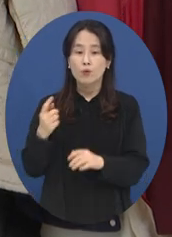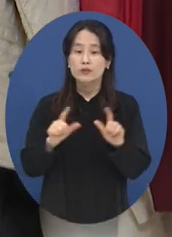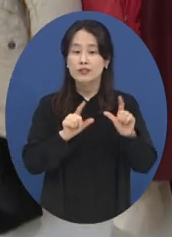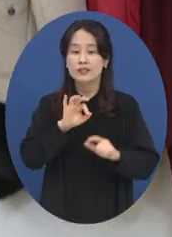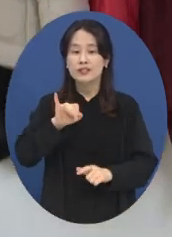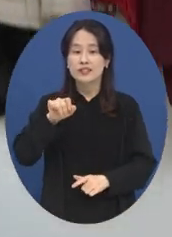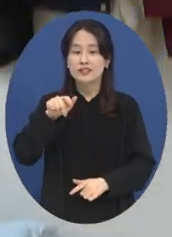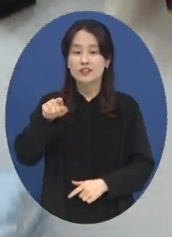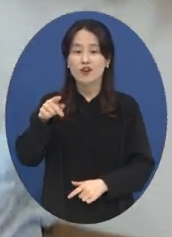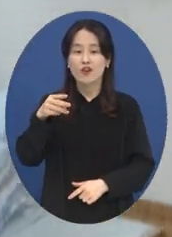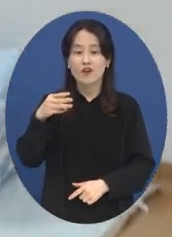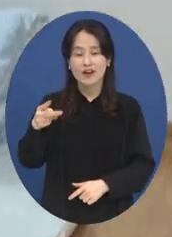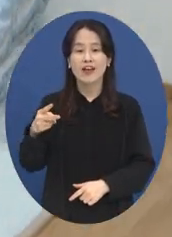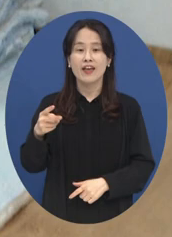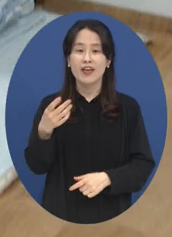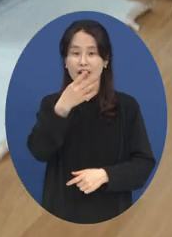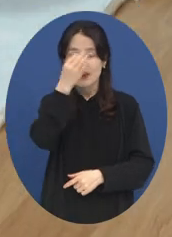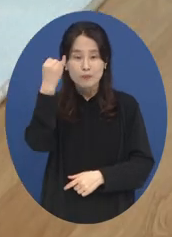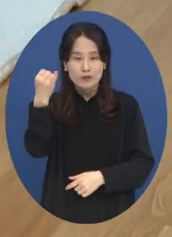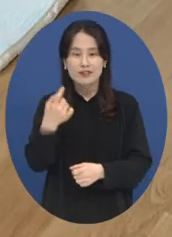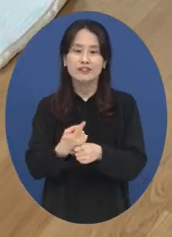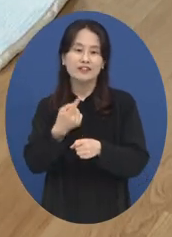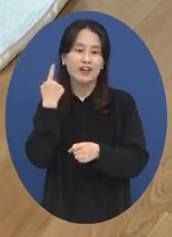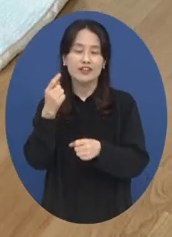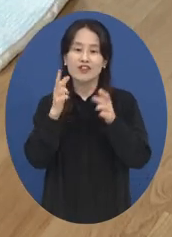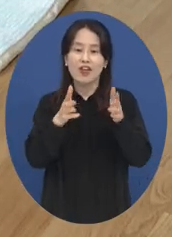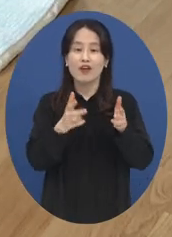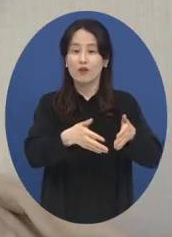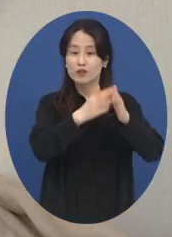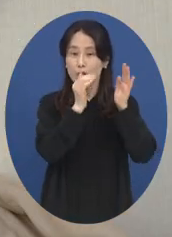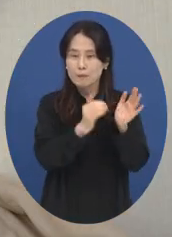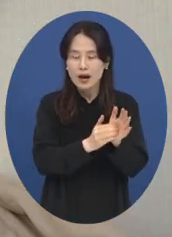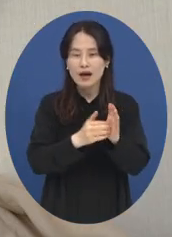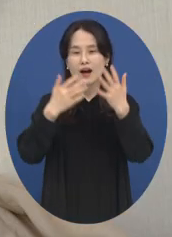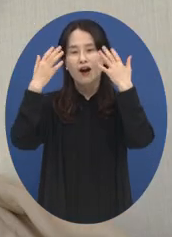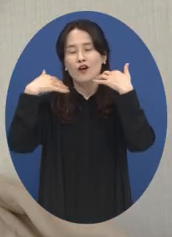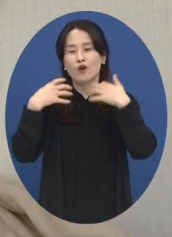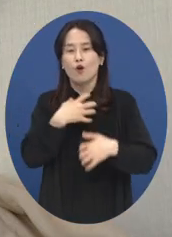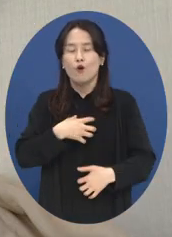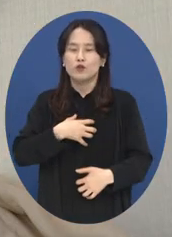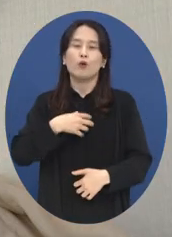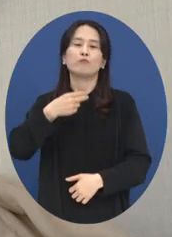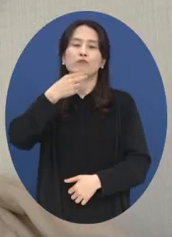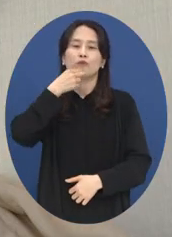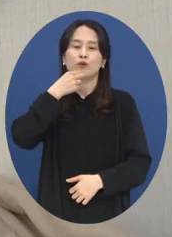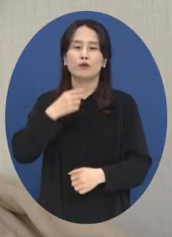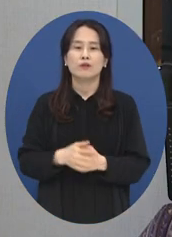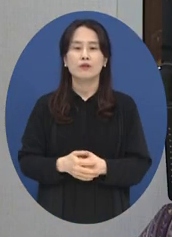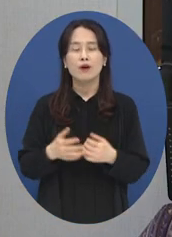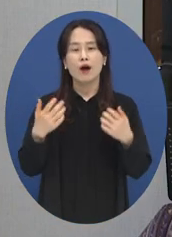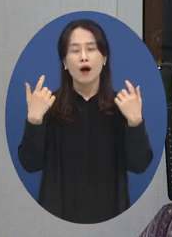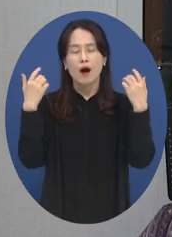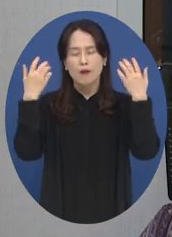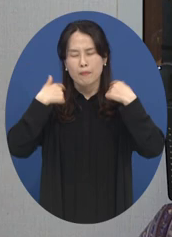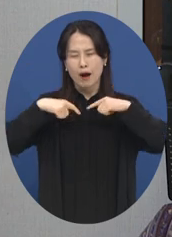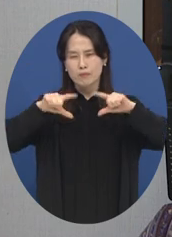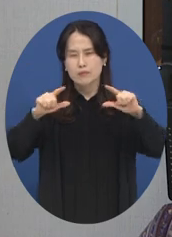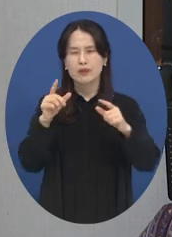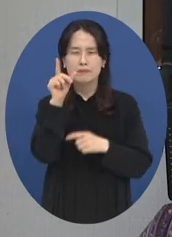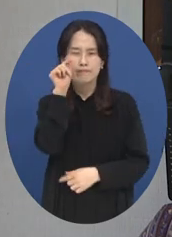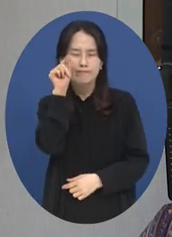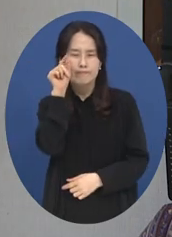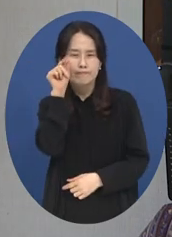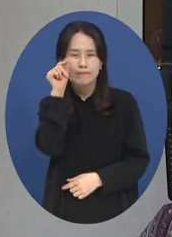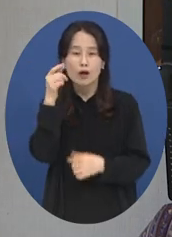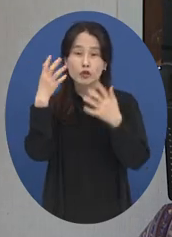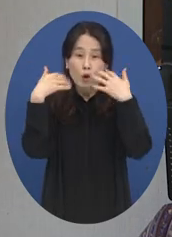홀로사는 이철 할머니는 스나 내 경기도의 지원으로 에어컨을 설치한 후 더위 걱정에서 벗어나 씁니다 밤에 잠들지 못할